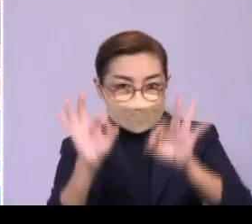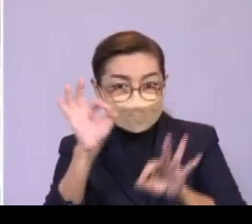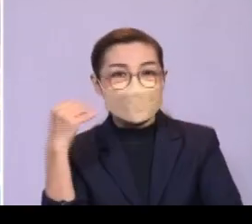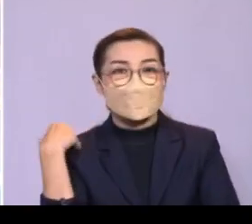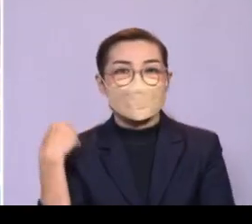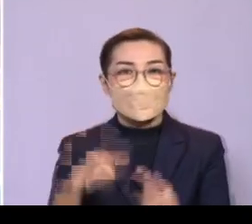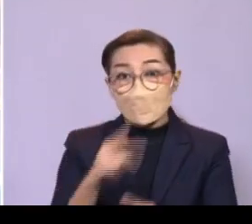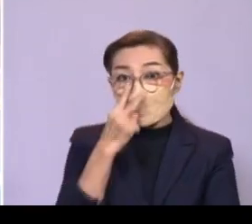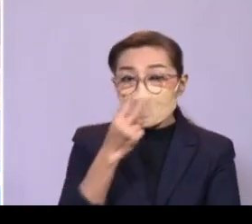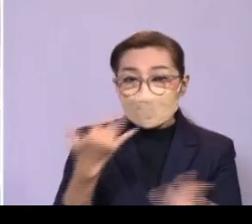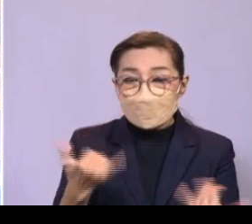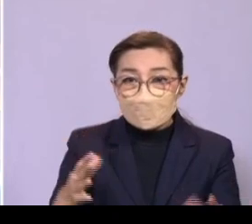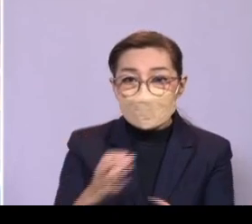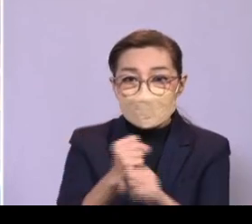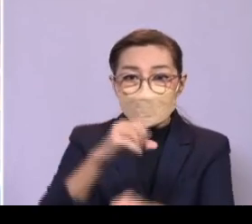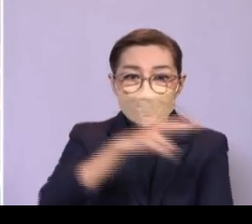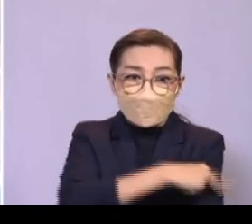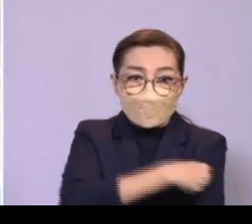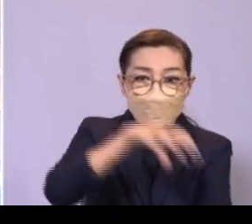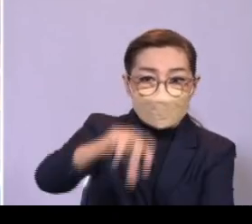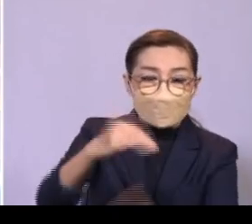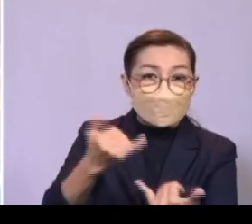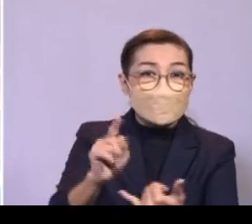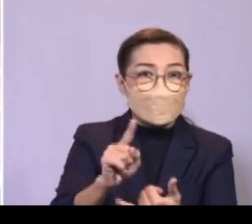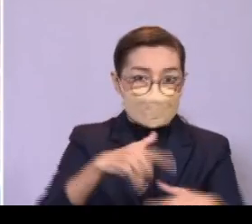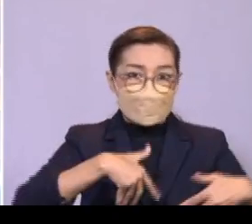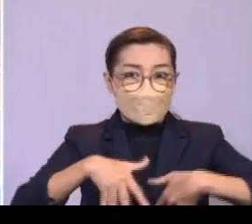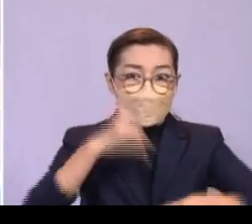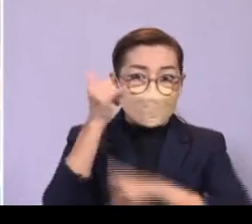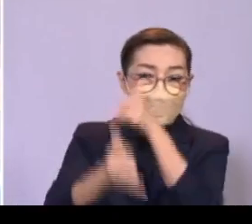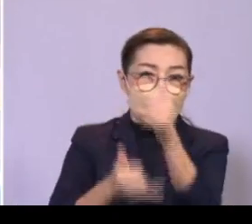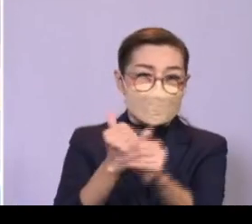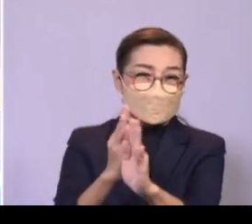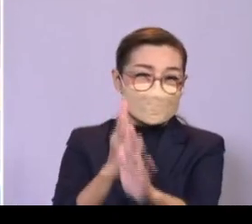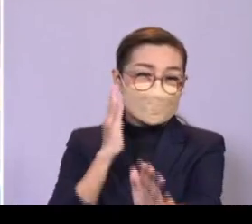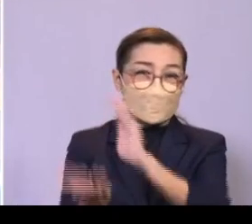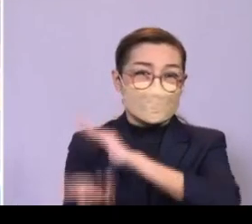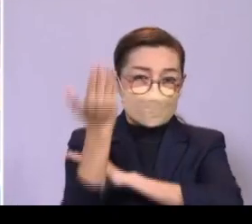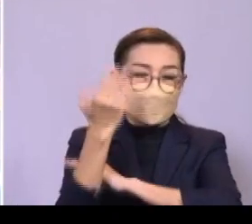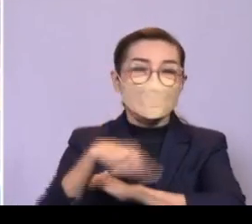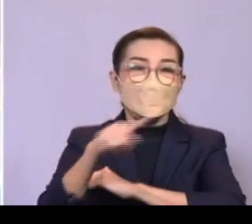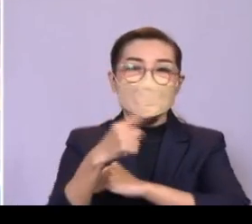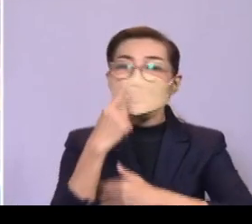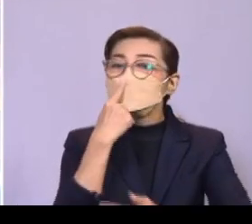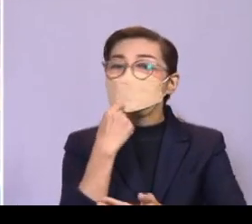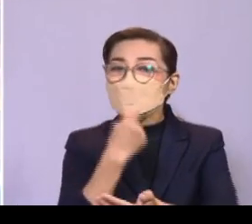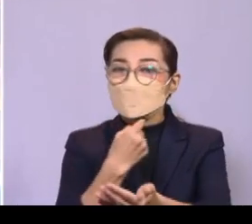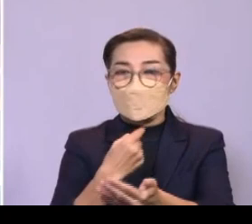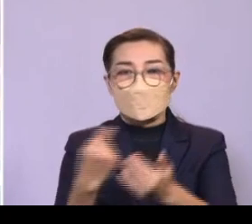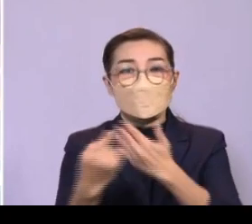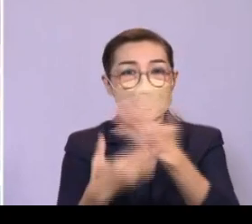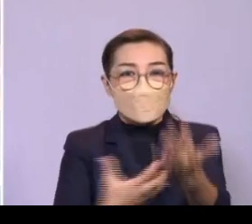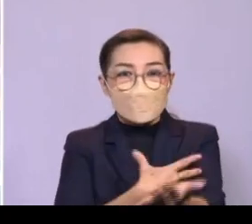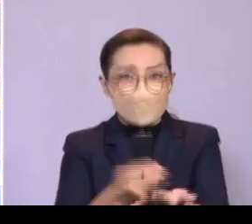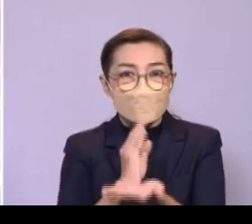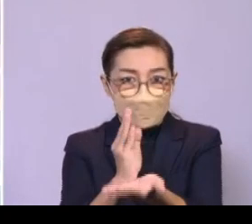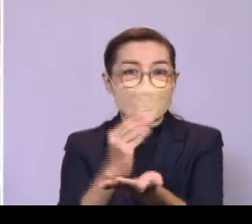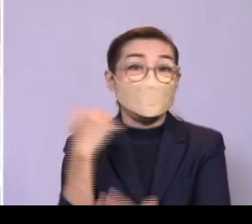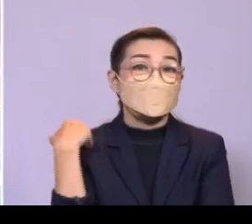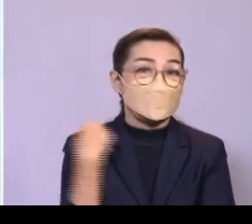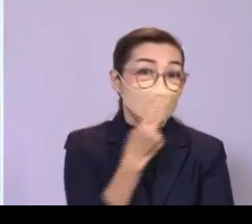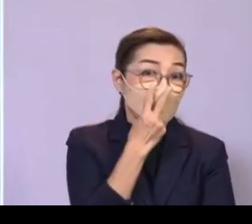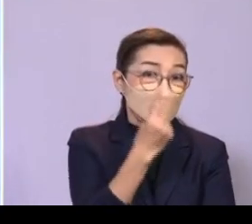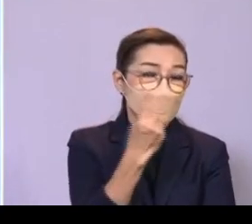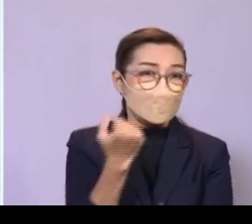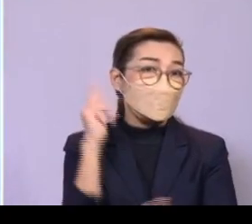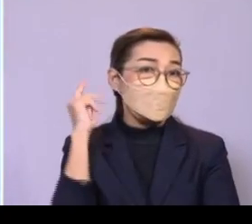ราจะมาดูกันว่าล่าสุดนี้บรรยากาศเป็นยังไงเพราะเห็นว่าคนเนี่ยเดินทางไปกันตั้งแต่เช้าเลยไปช่วยการบริจาคเลือดเนี่ยนะคะไปติดตามบรรยากาศกันนะคะ